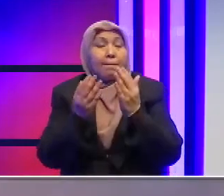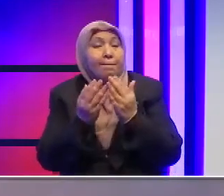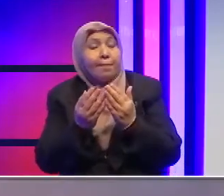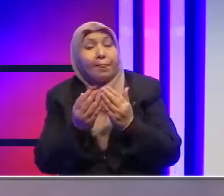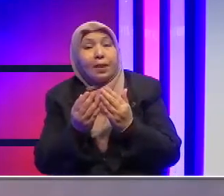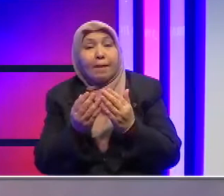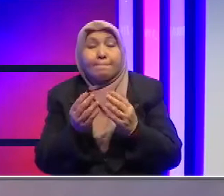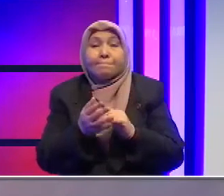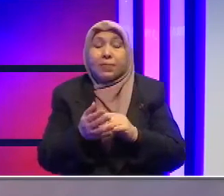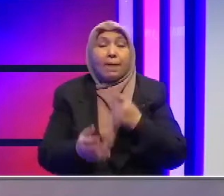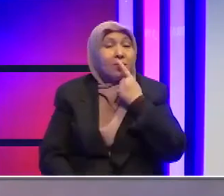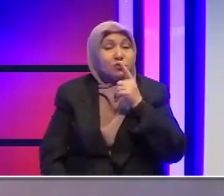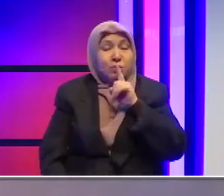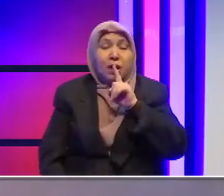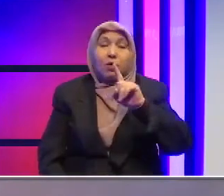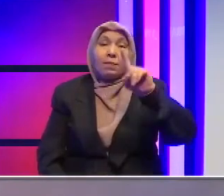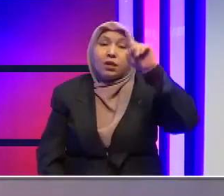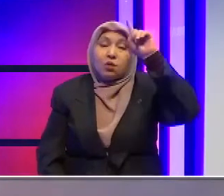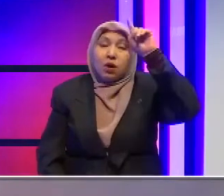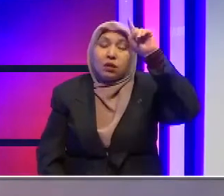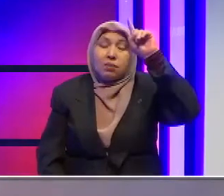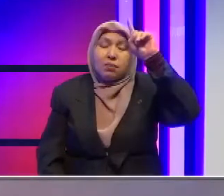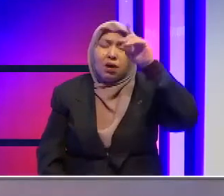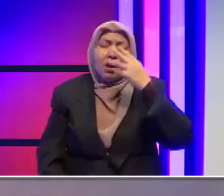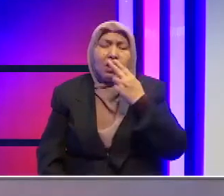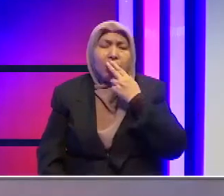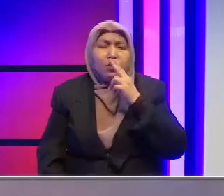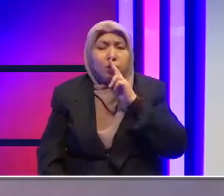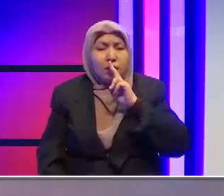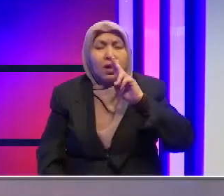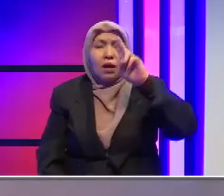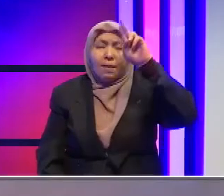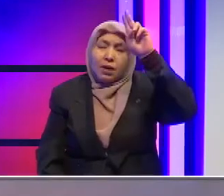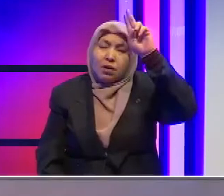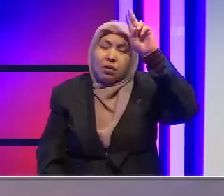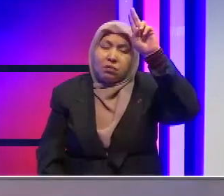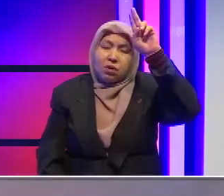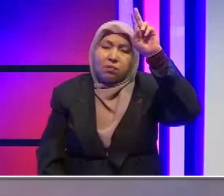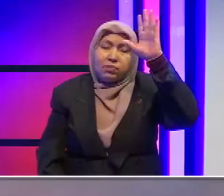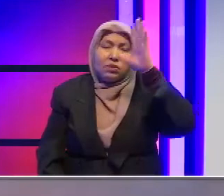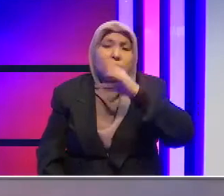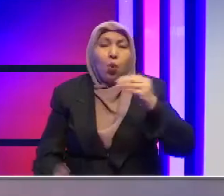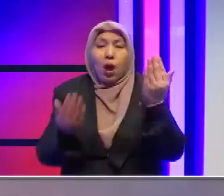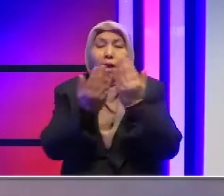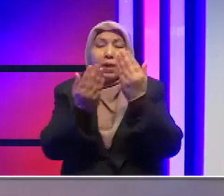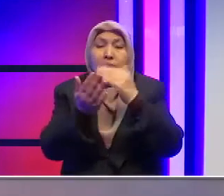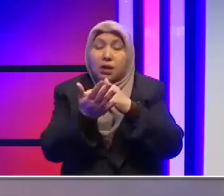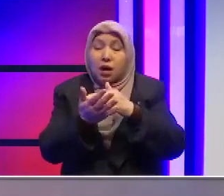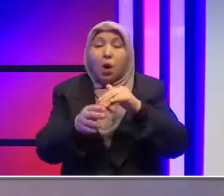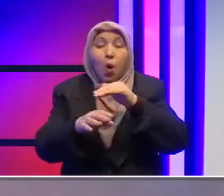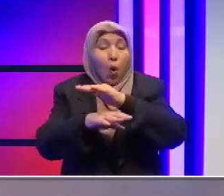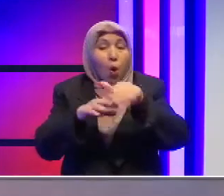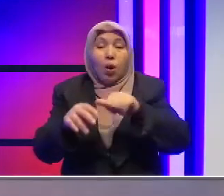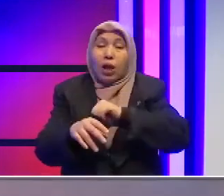Bismillahirrahmanirrahim. Alhamdulillahirabbil alamin. والصلاة والسلام على أشرف